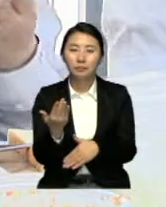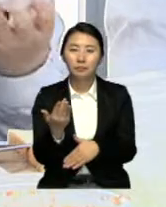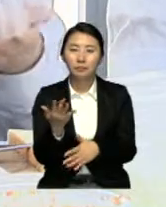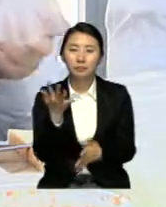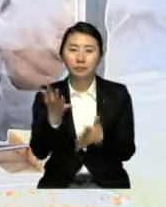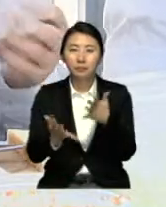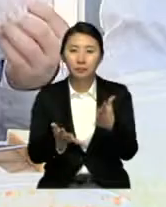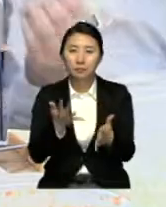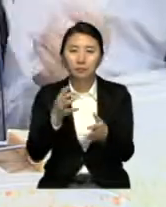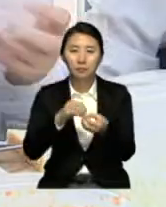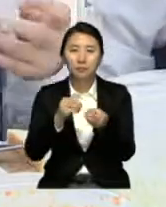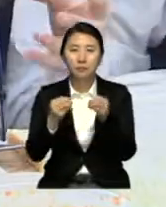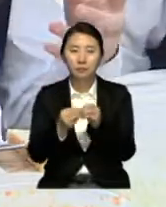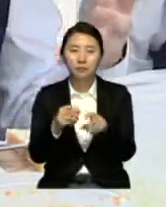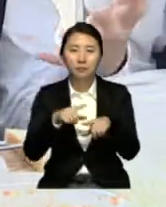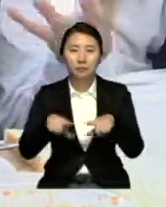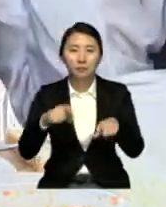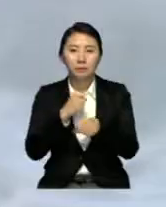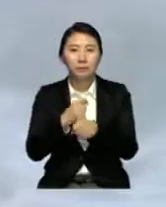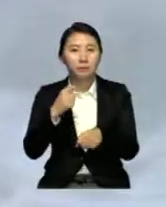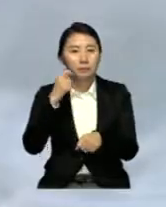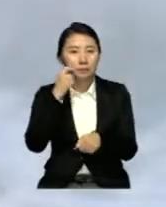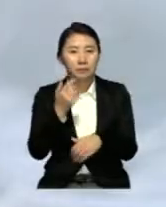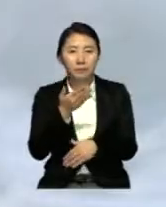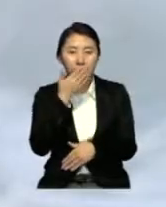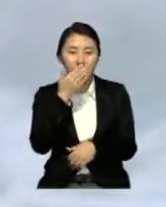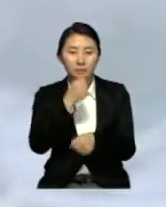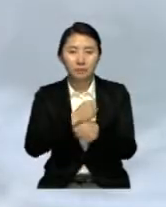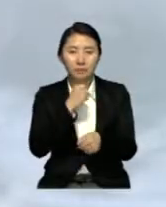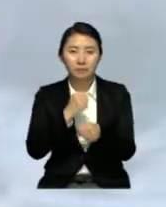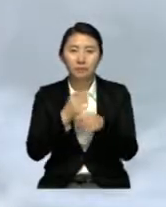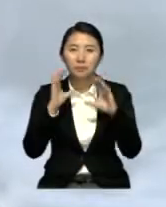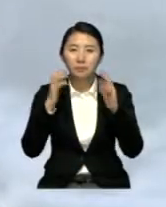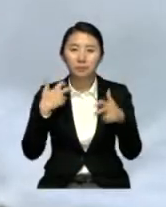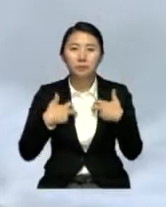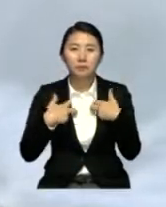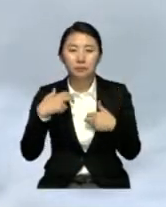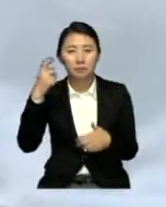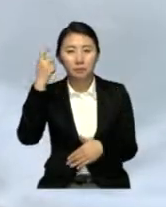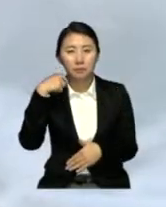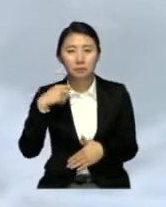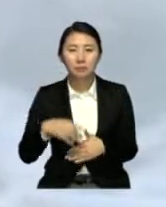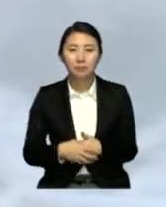서툰 솜씨지만 평소 해보지 못한 음식 만들기에 아이들은 재미를 느낍니다.